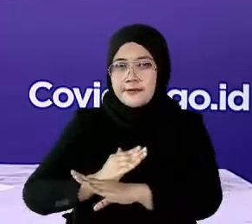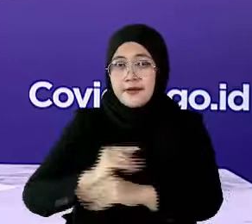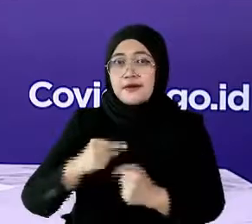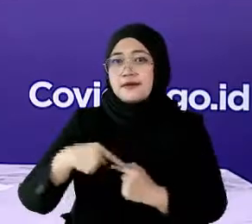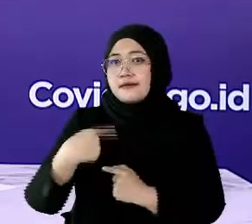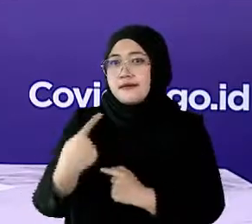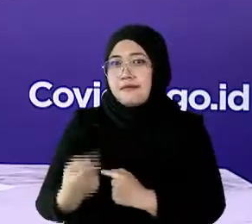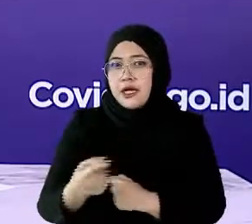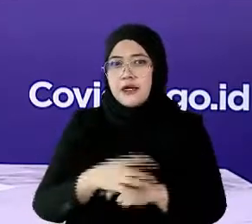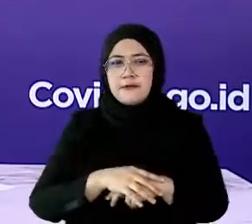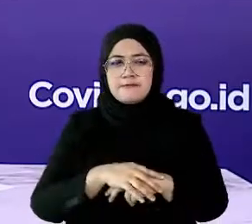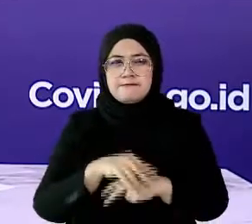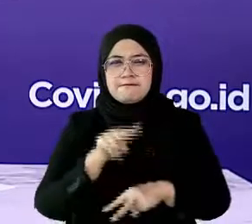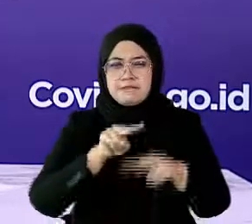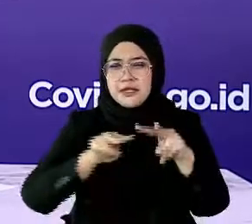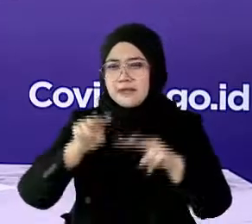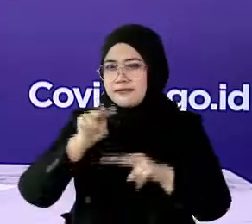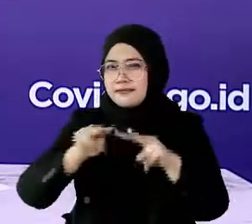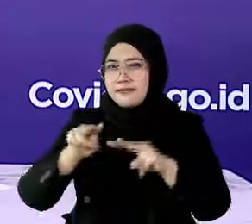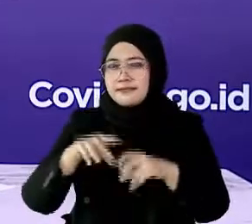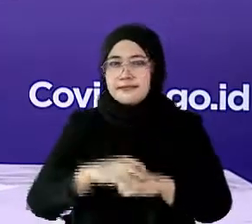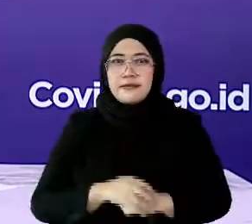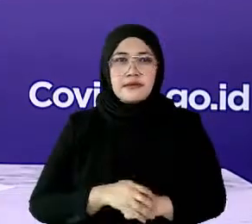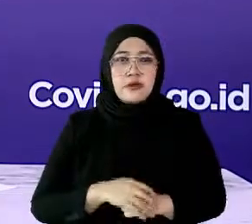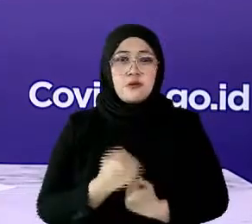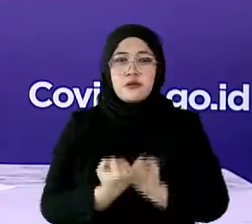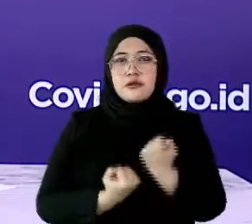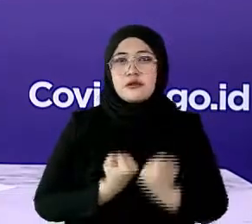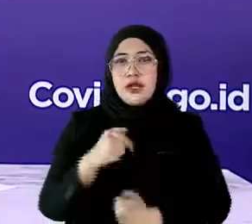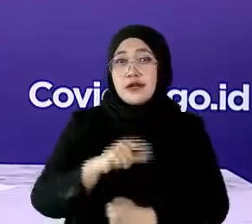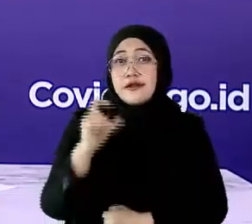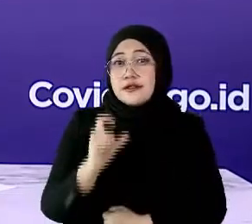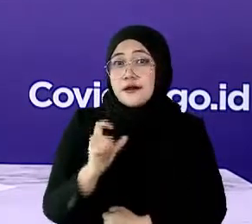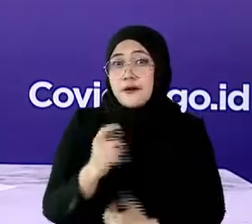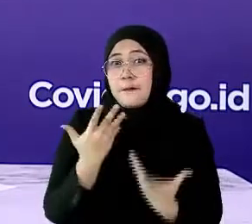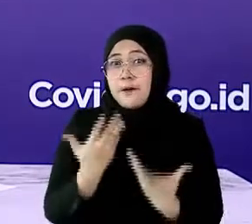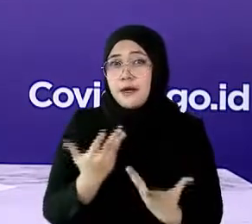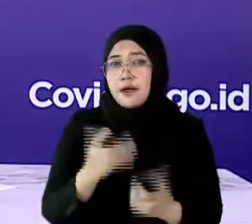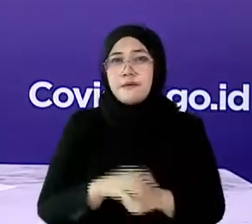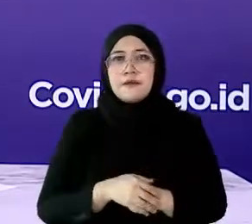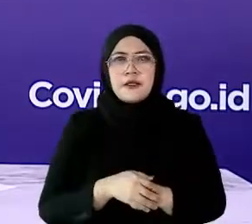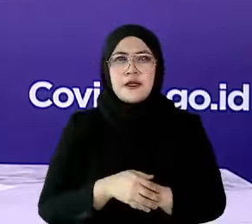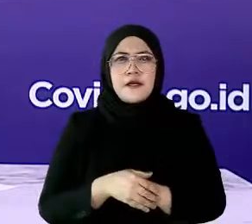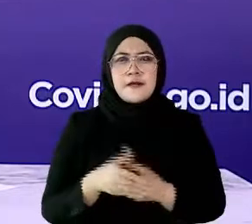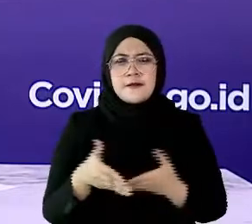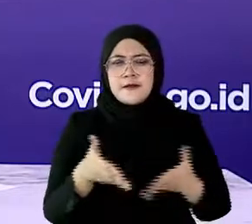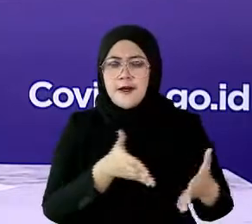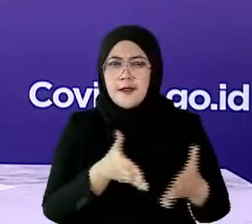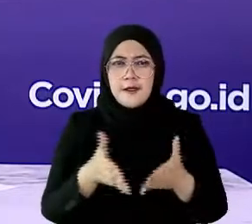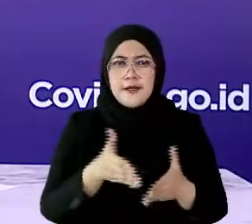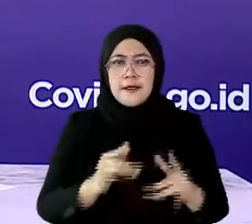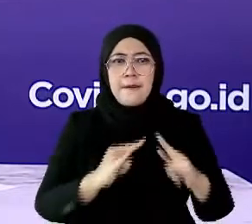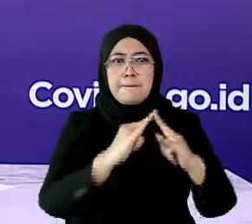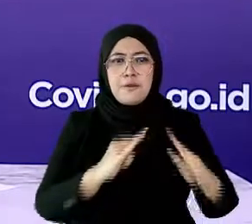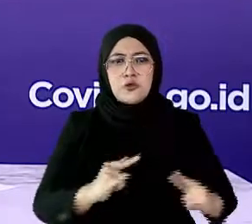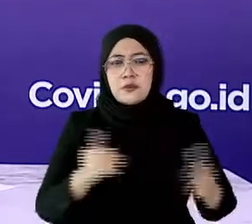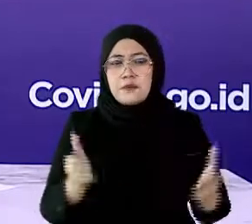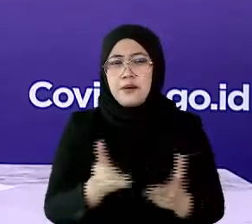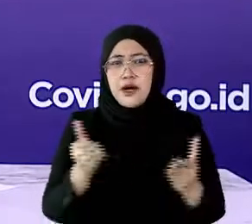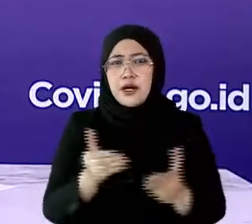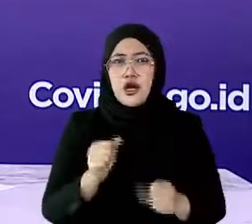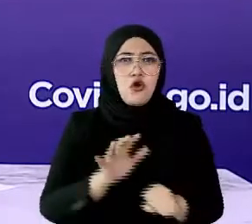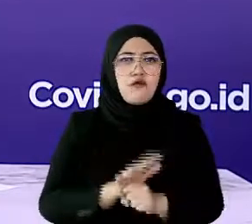sampai dengan kuratif Upaya ini dilakukan melalui penguatan peran strategis dari posko penanganan coffee